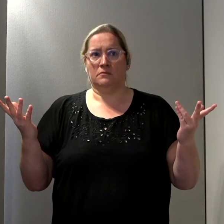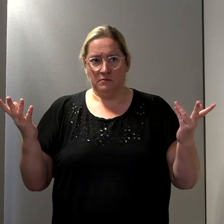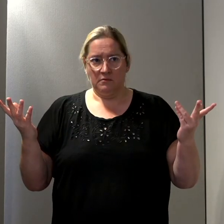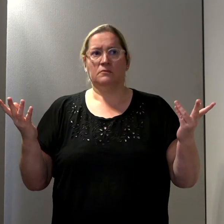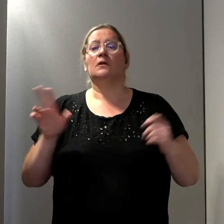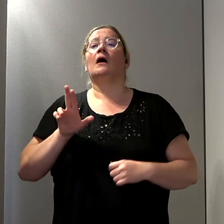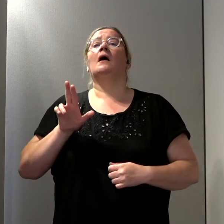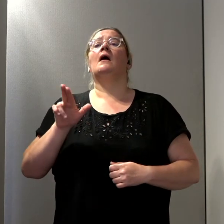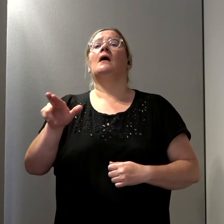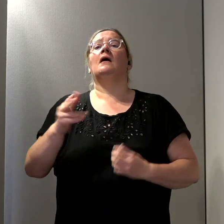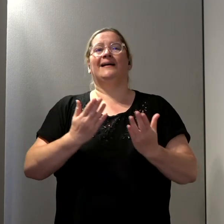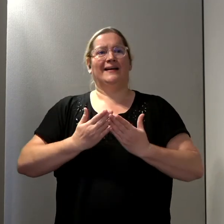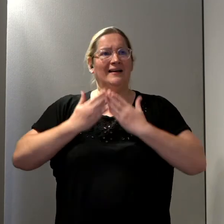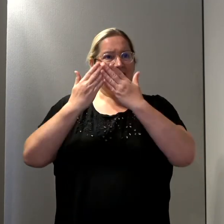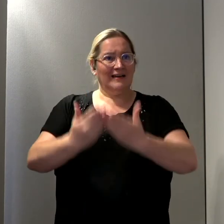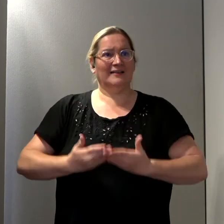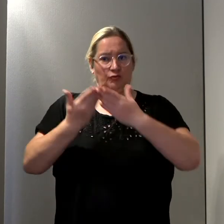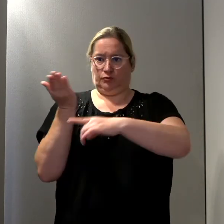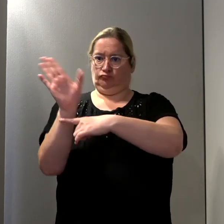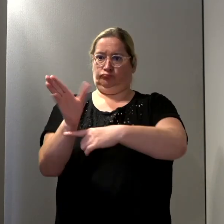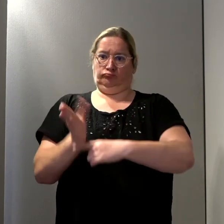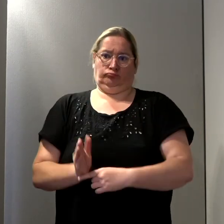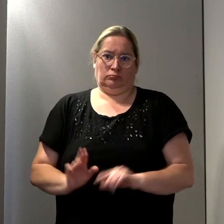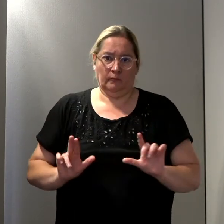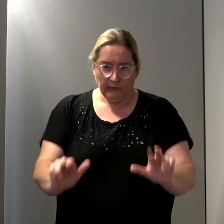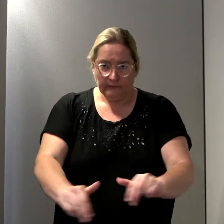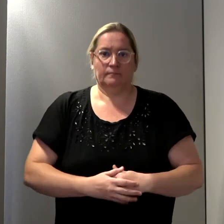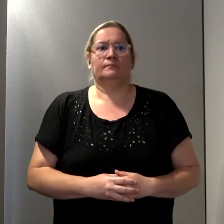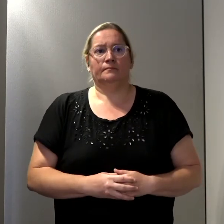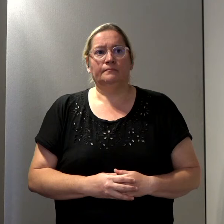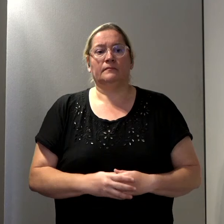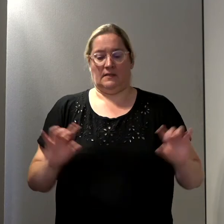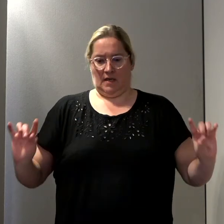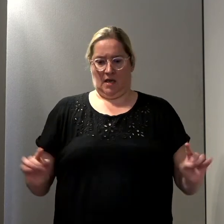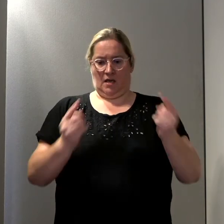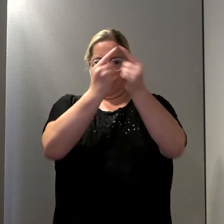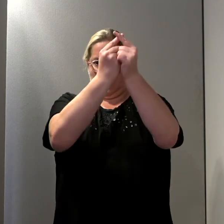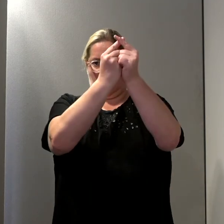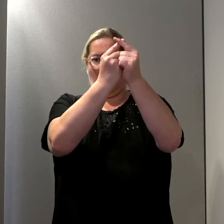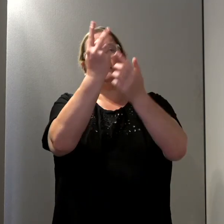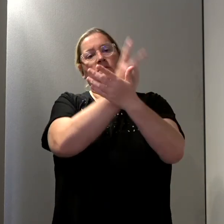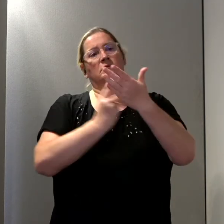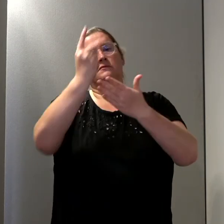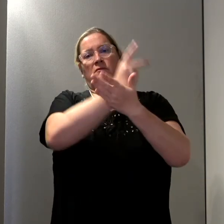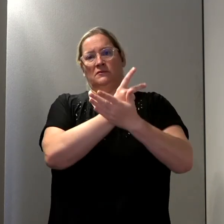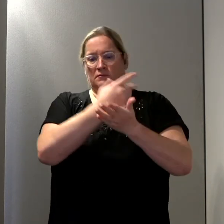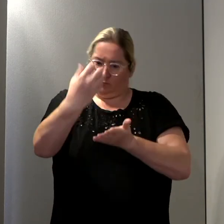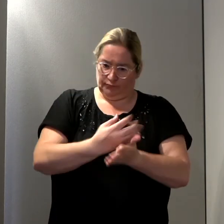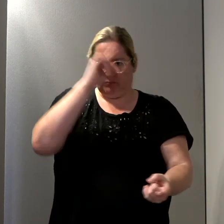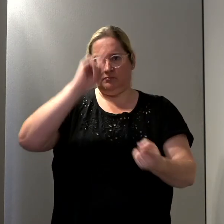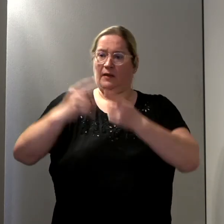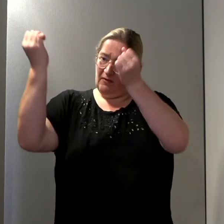les présentations de l'étude Homer. C'est une graphique donc, qui communique des informations sur les événements à venir et les